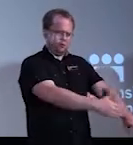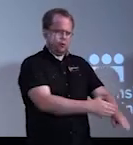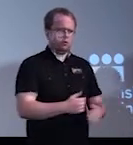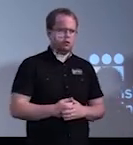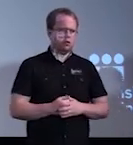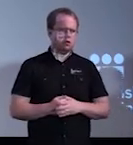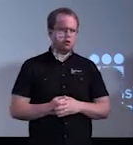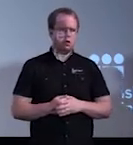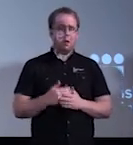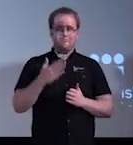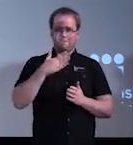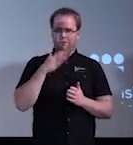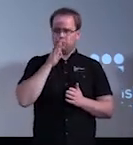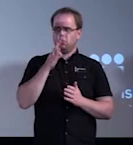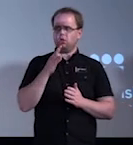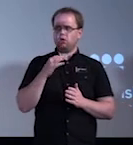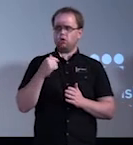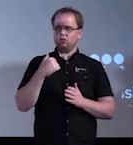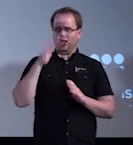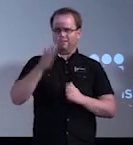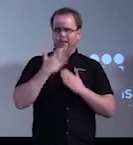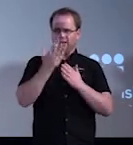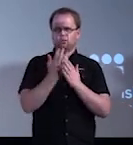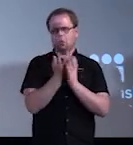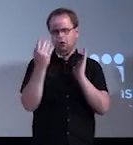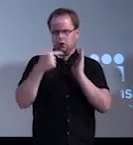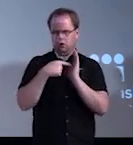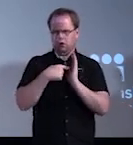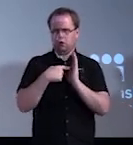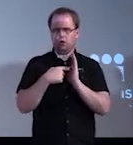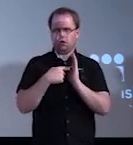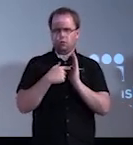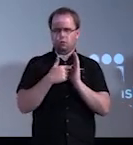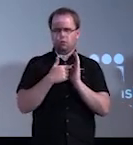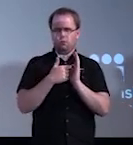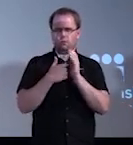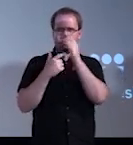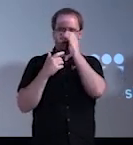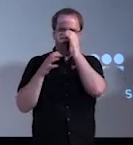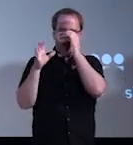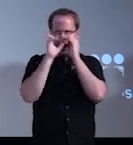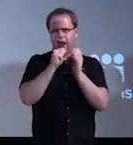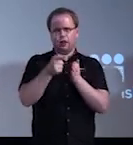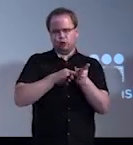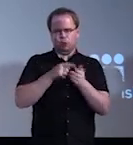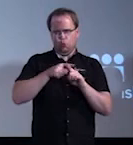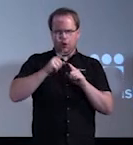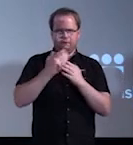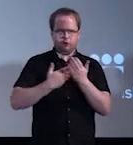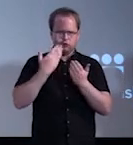min fråga är så här. Jag har läst nu ett antal gånger rakt igenom alla olika förslag.